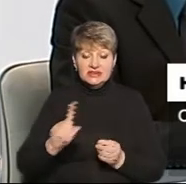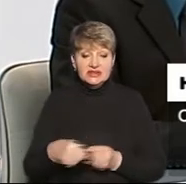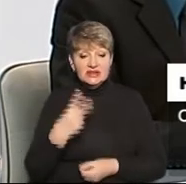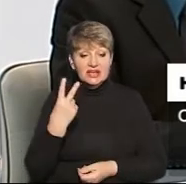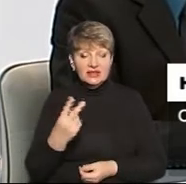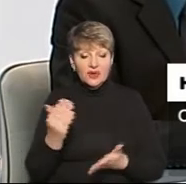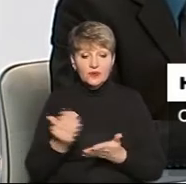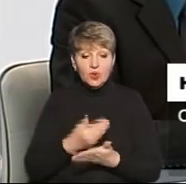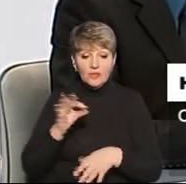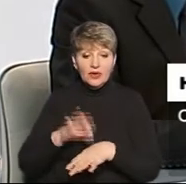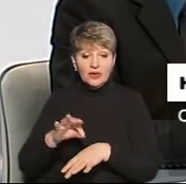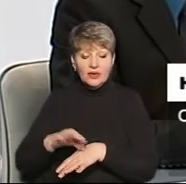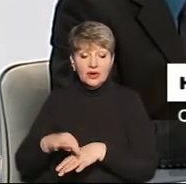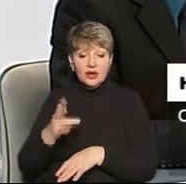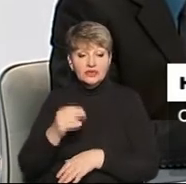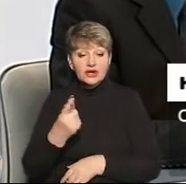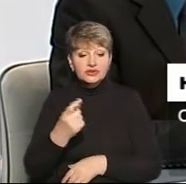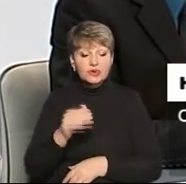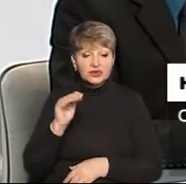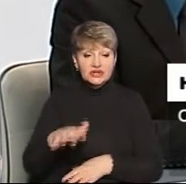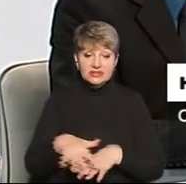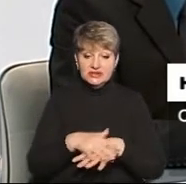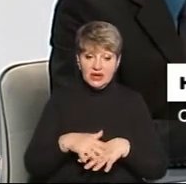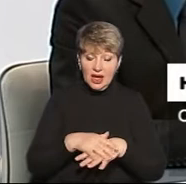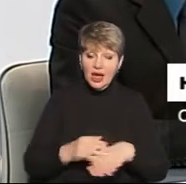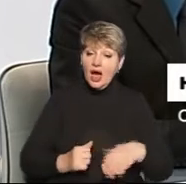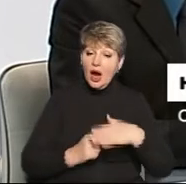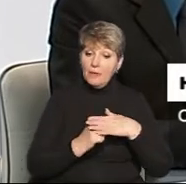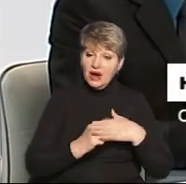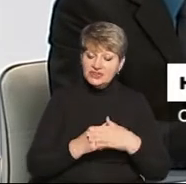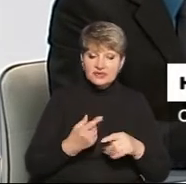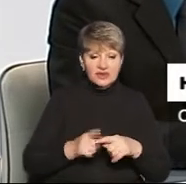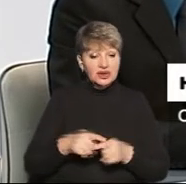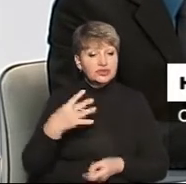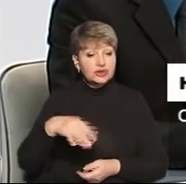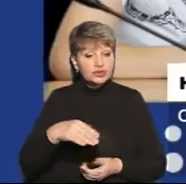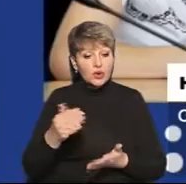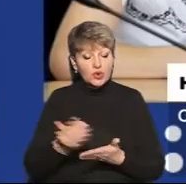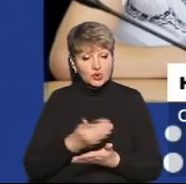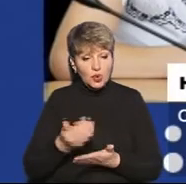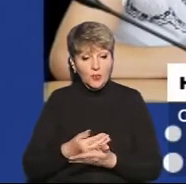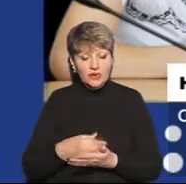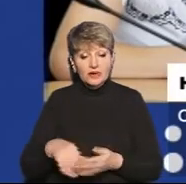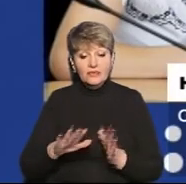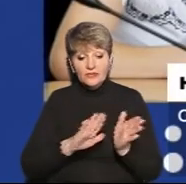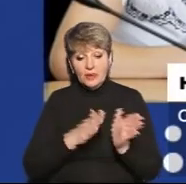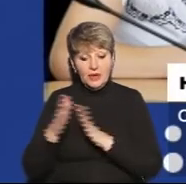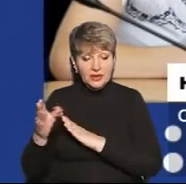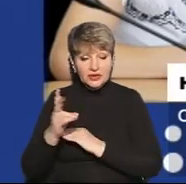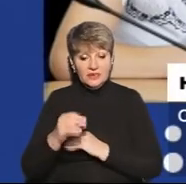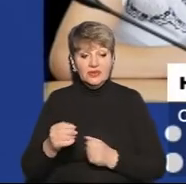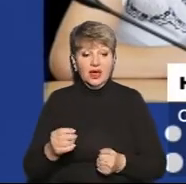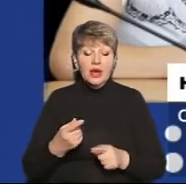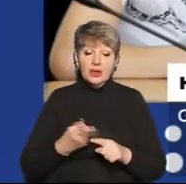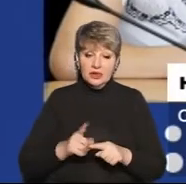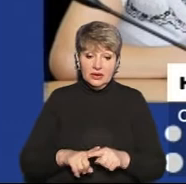210,2 нових випадків на 100 тисяч населення. Базовий рівень, нагадаю, що це 40 нових випадків на 100 тисяч населення.